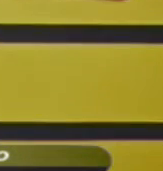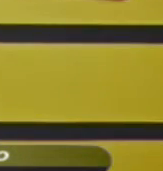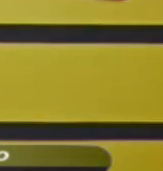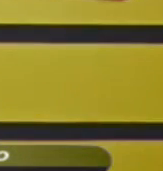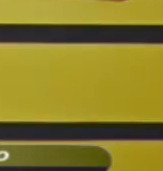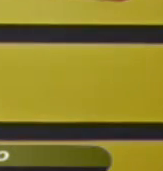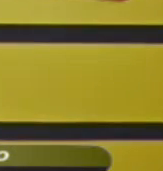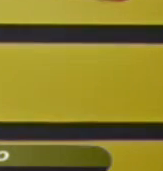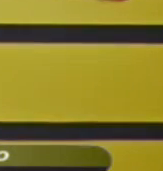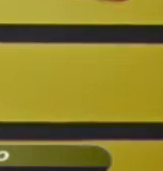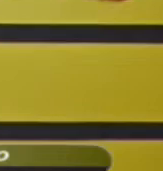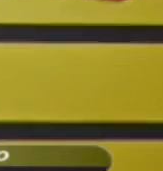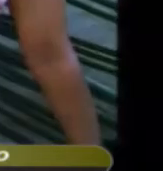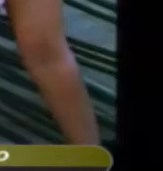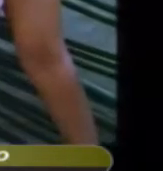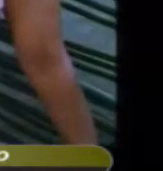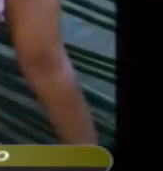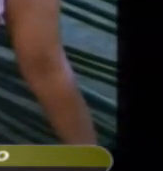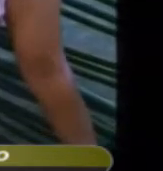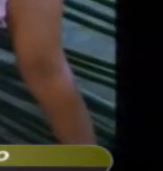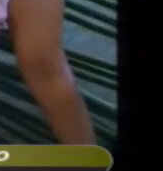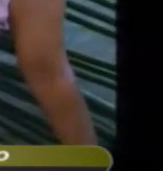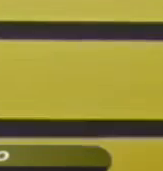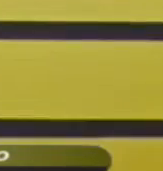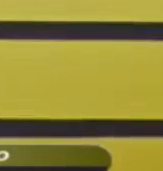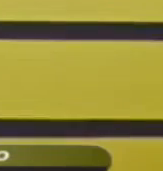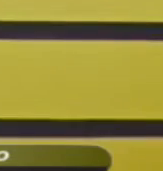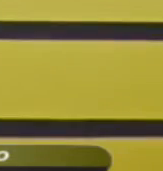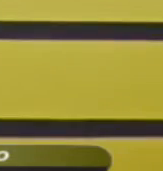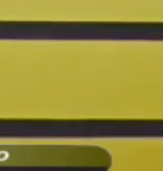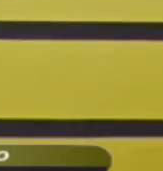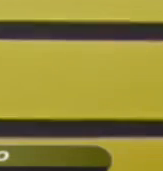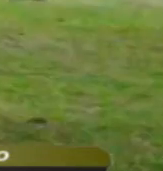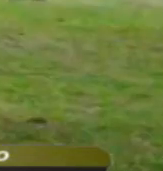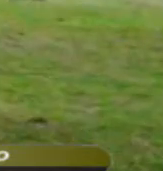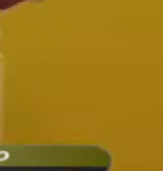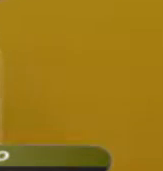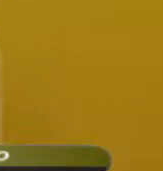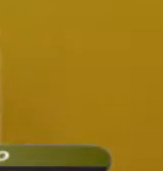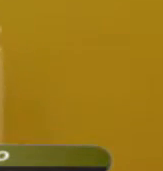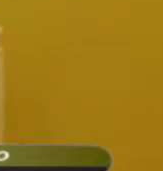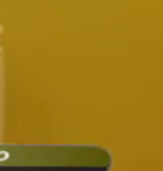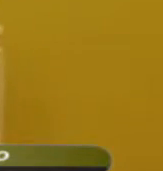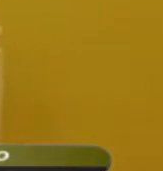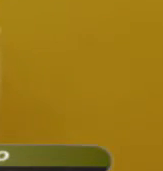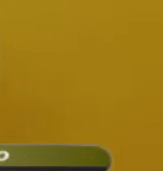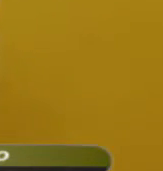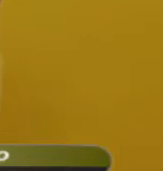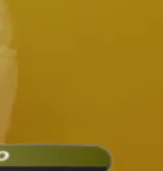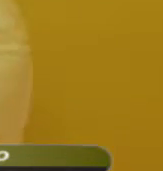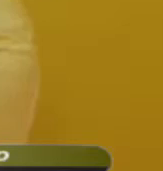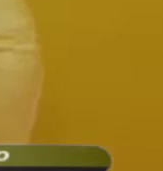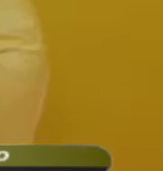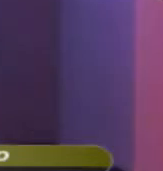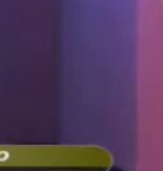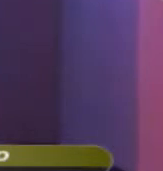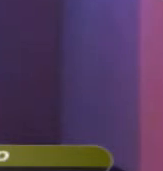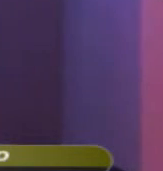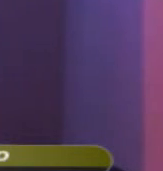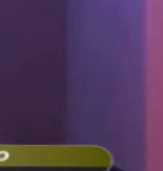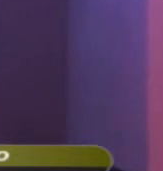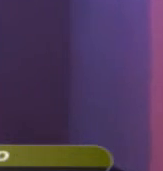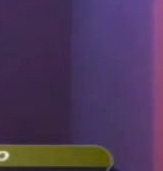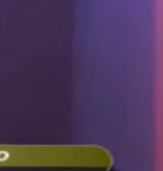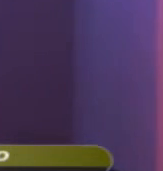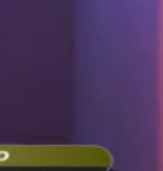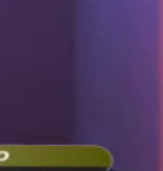umenisha. I know you've been trying, but boy, don't you lie to me. Nisitokudanganya. Masauti, don't rush. You